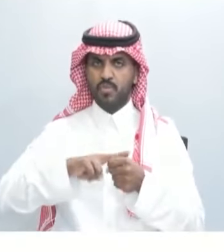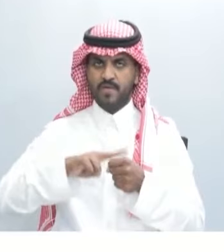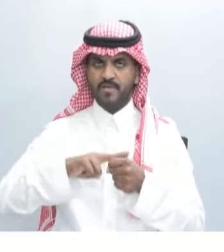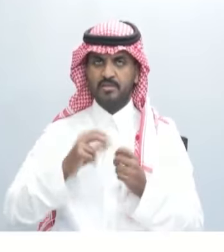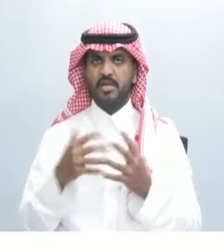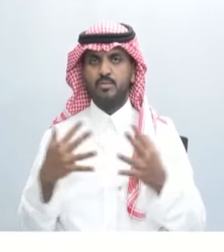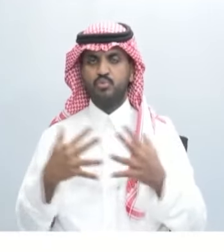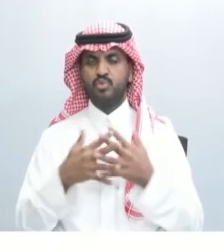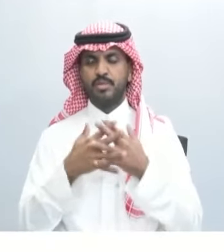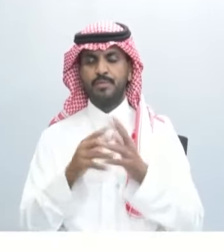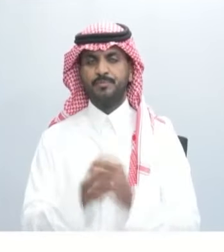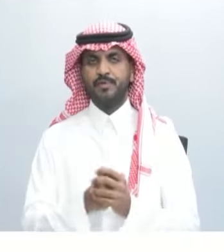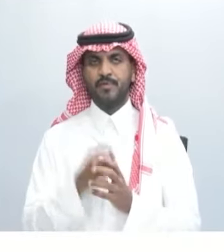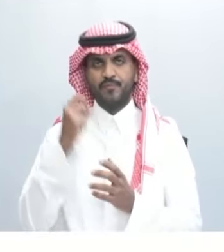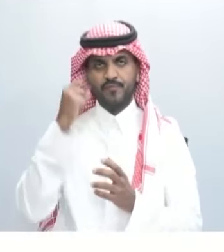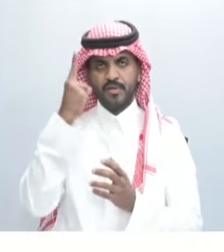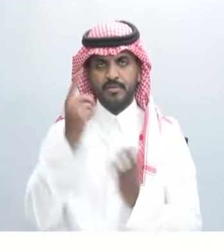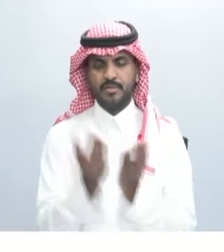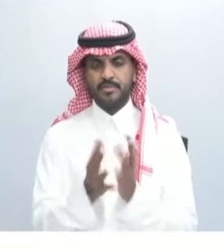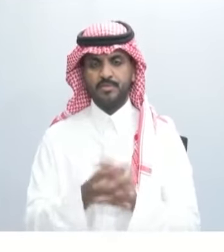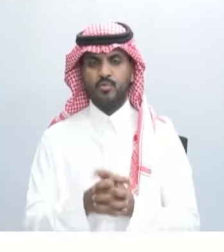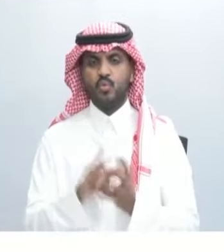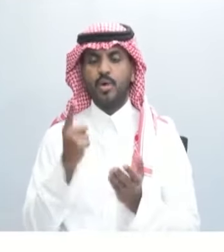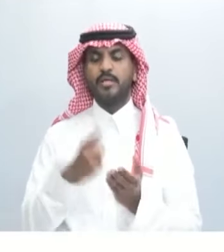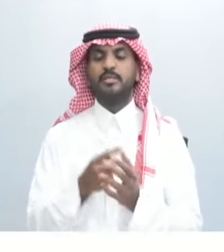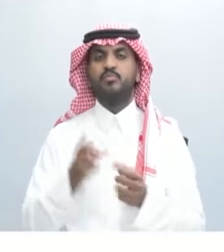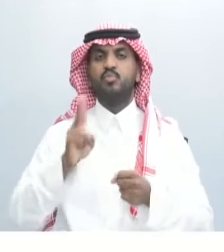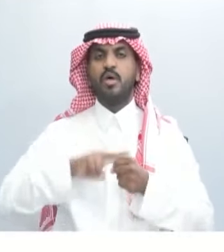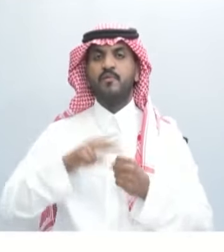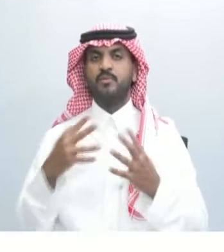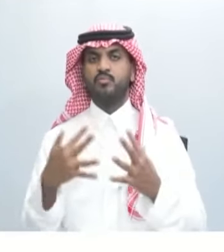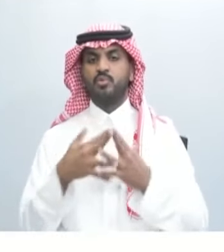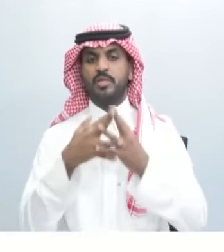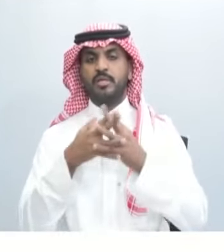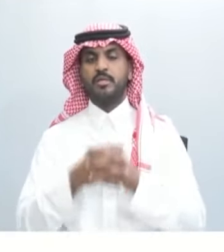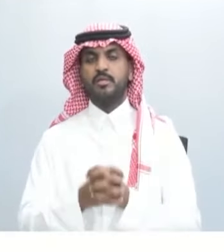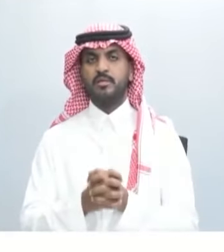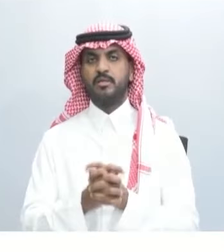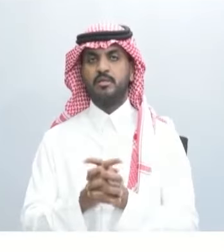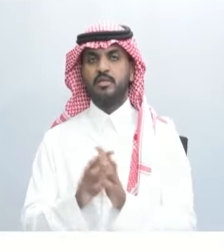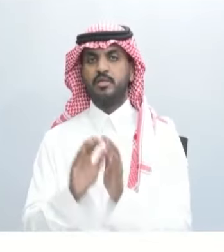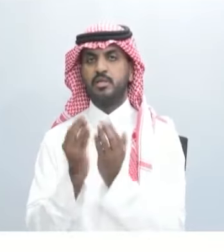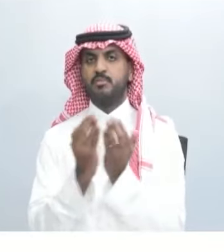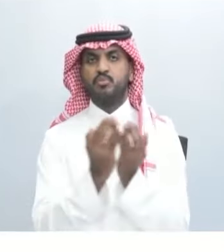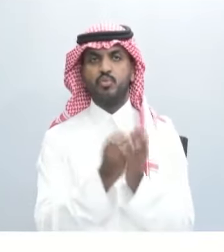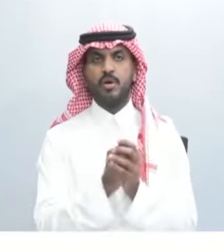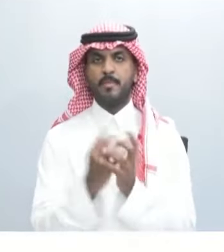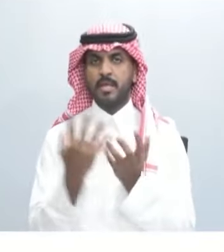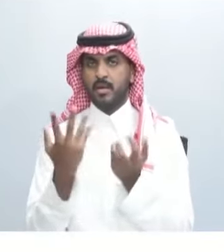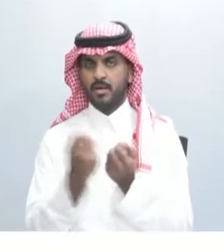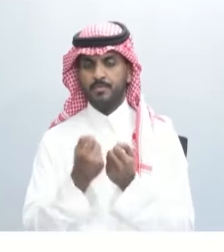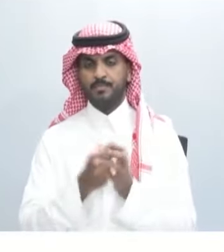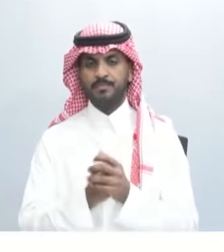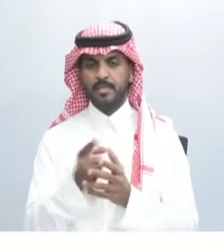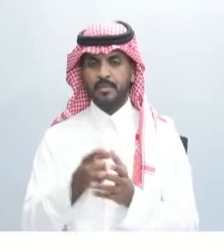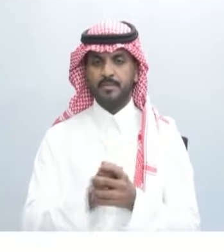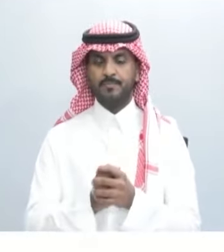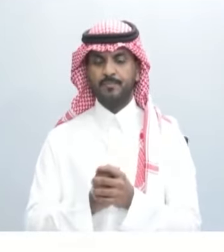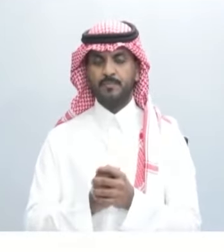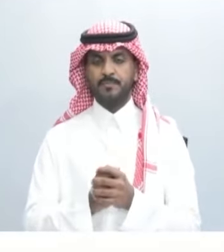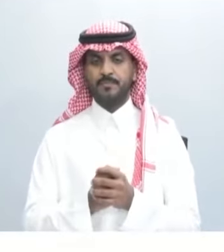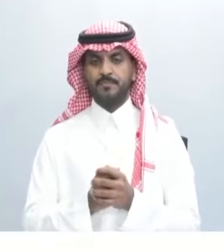المشتركه فكره درس اليوم احدد المضاعفات المشتركه لمجموعه من الاعداد لدينا